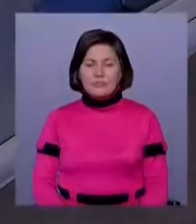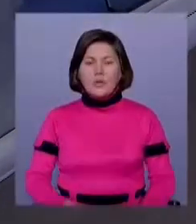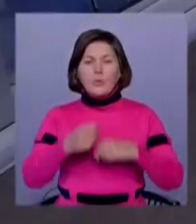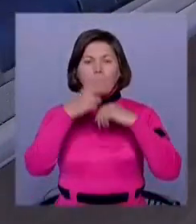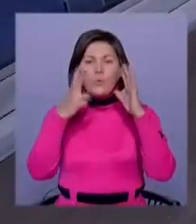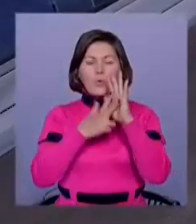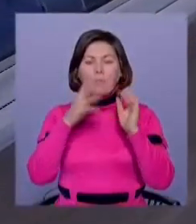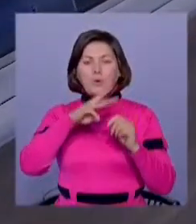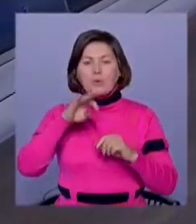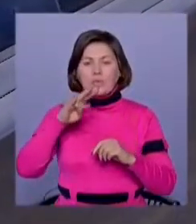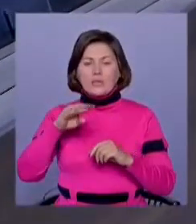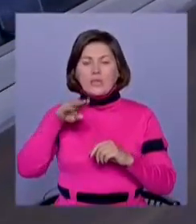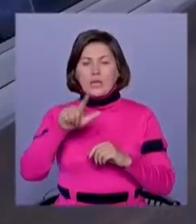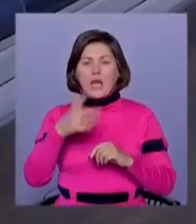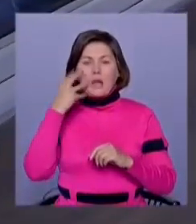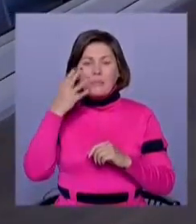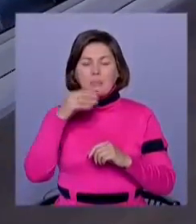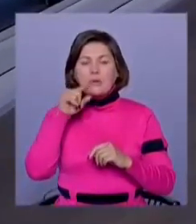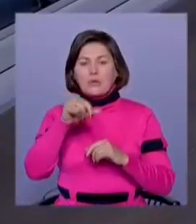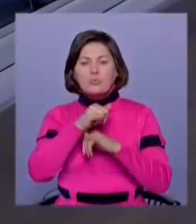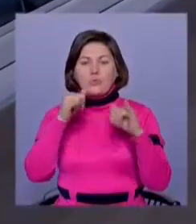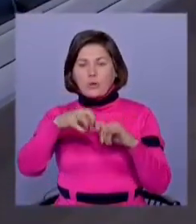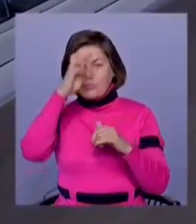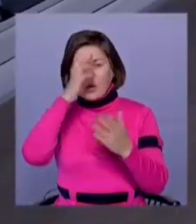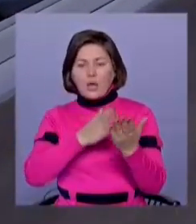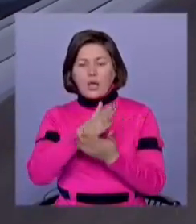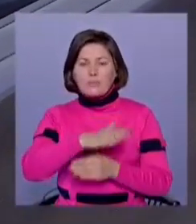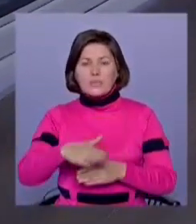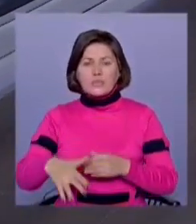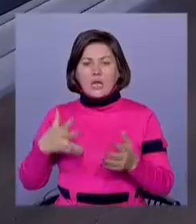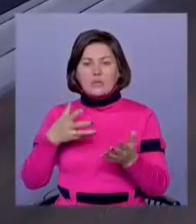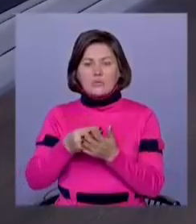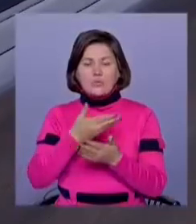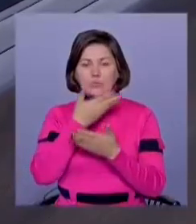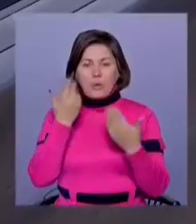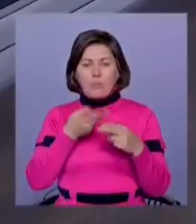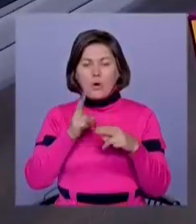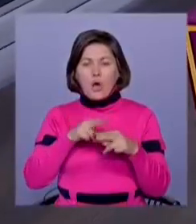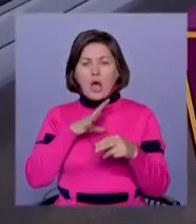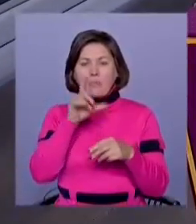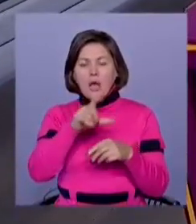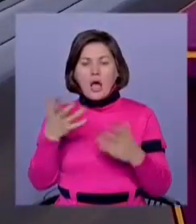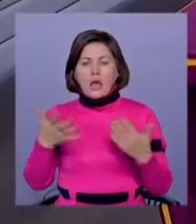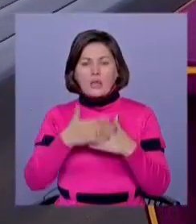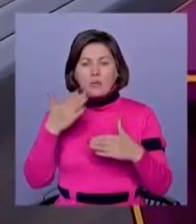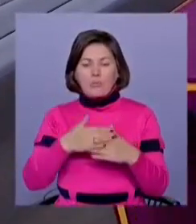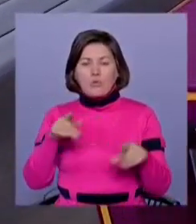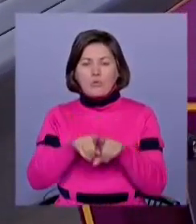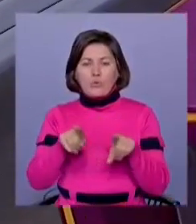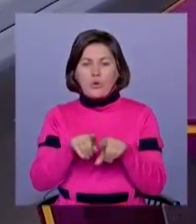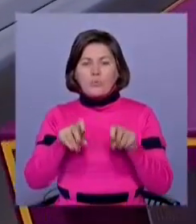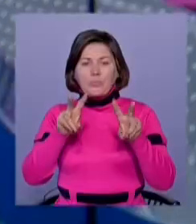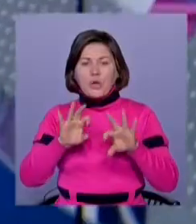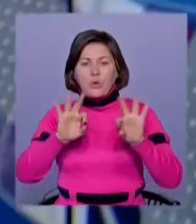18 миллион тенге. Алматыда мыңнан аса мемлекеттік қызметкер салық төлеуден жалтарып жүр. Борышкерлерге қандай жаза қолданылмақ? Сәлден